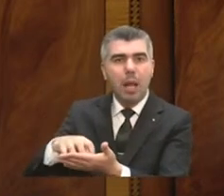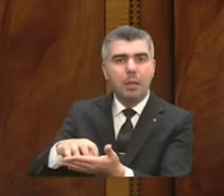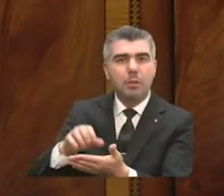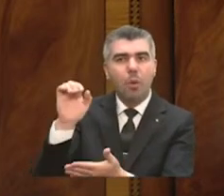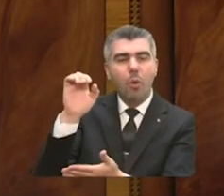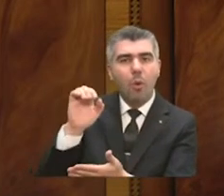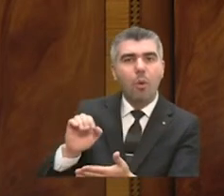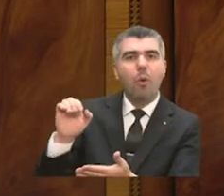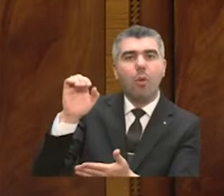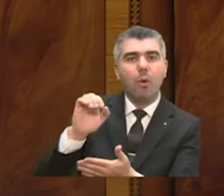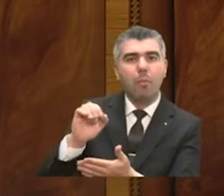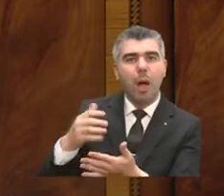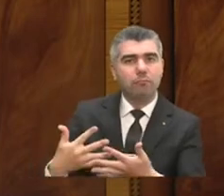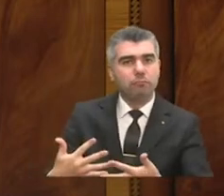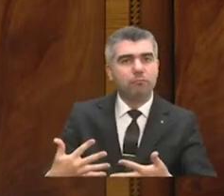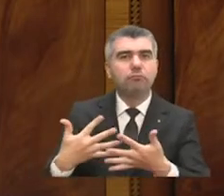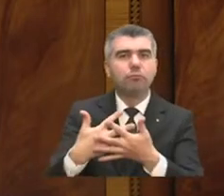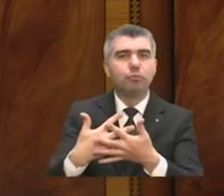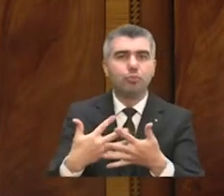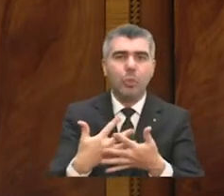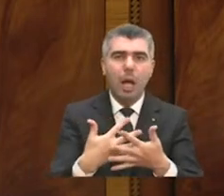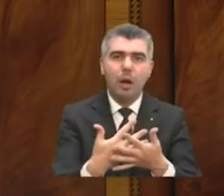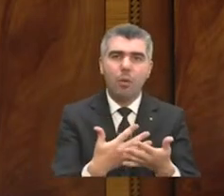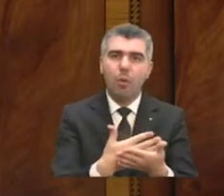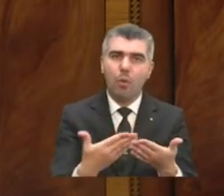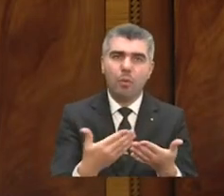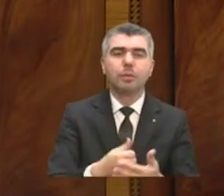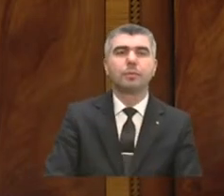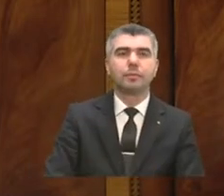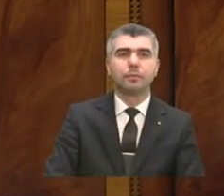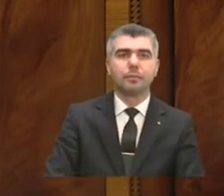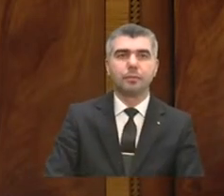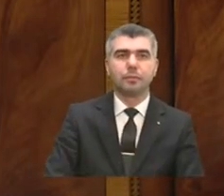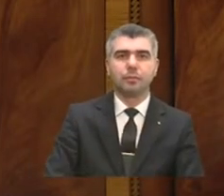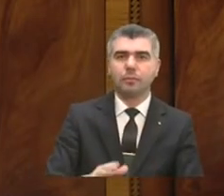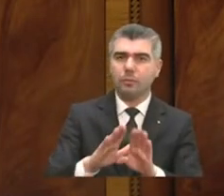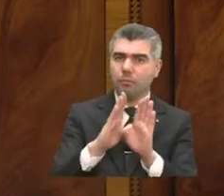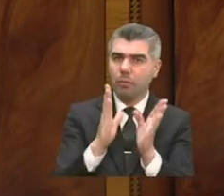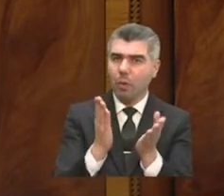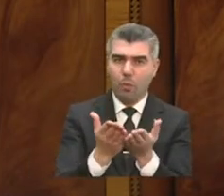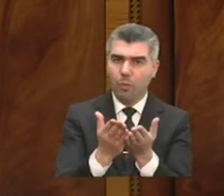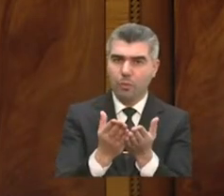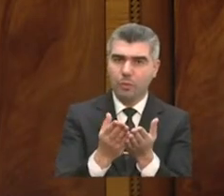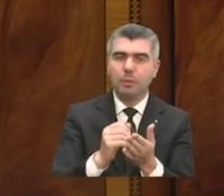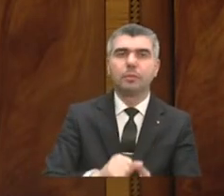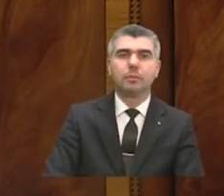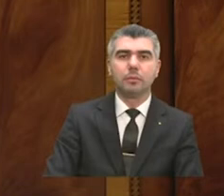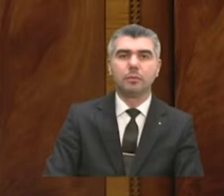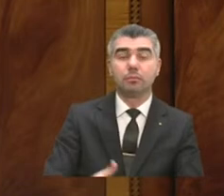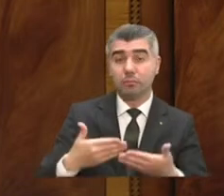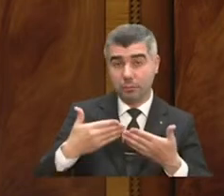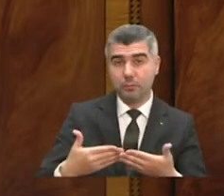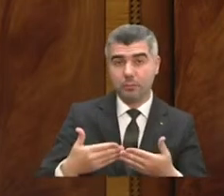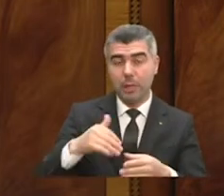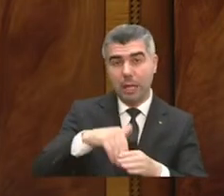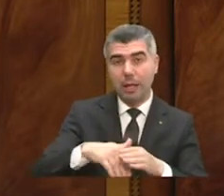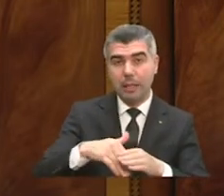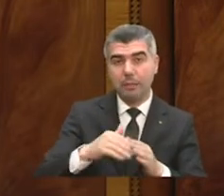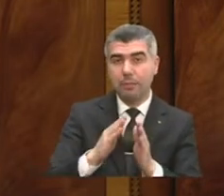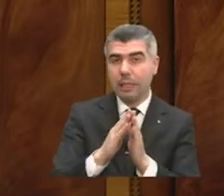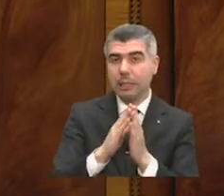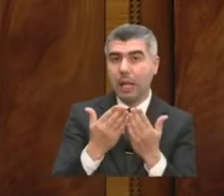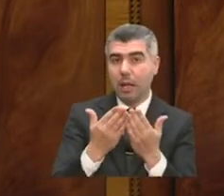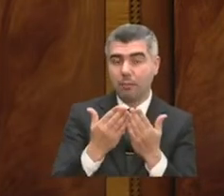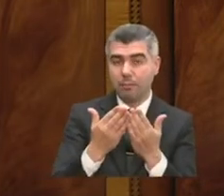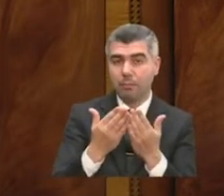compte justement le rôle stratégique de Maroc en tant qu'allié. Alors pour toutes ces considérations,